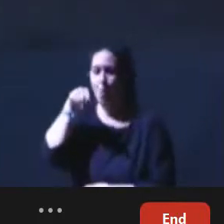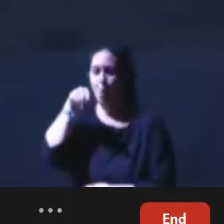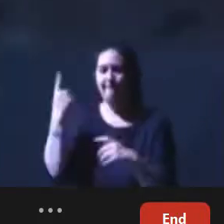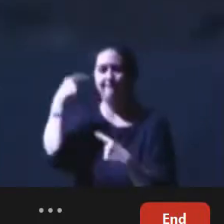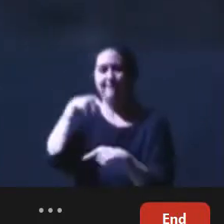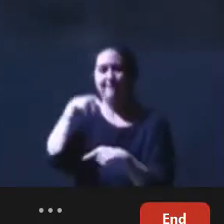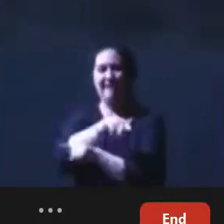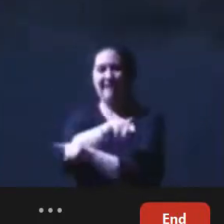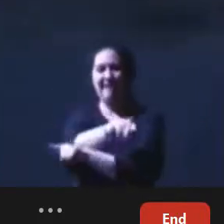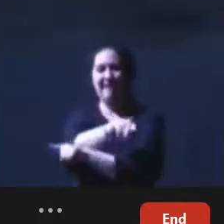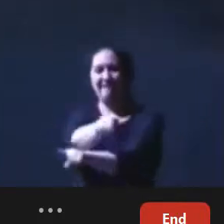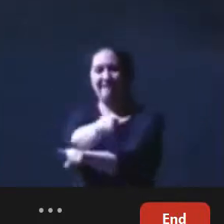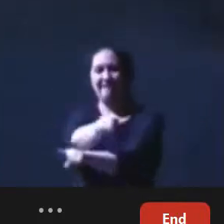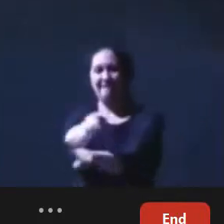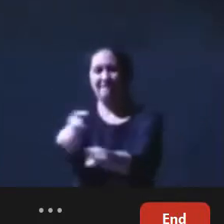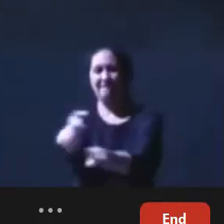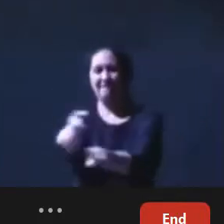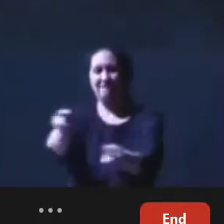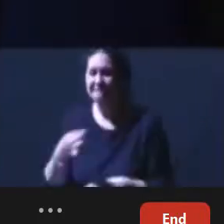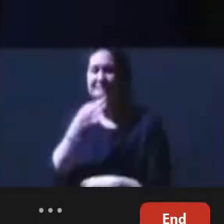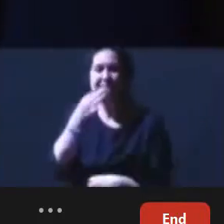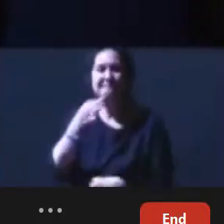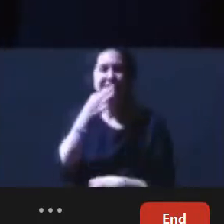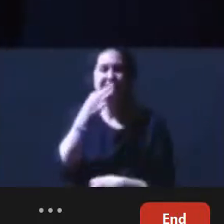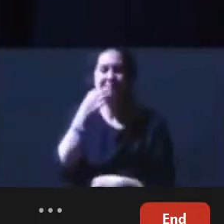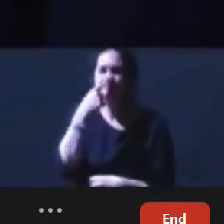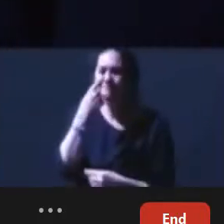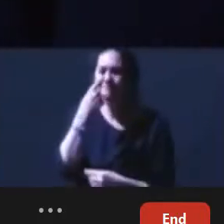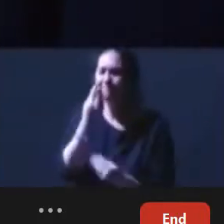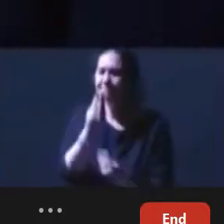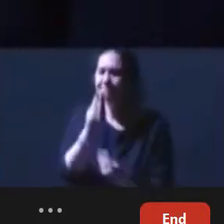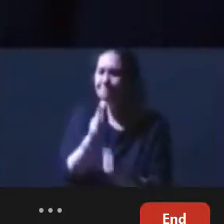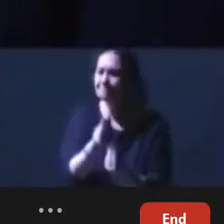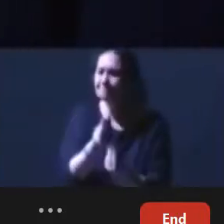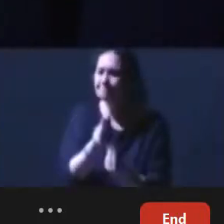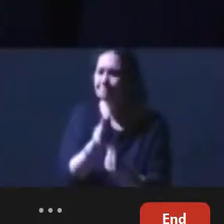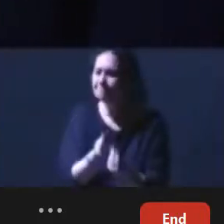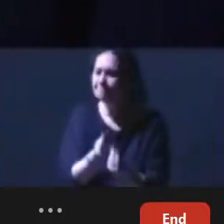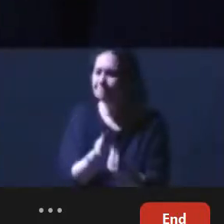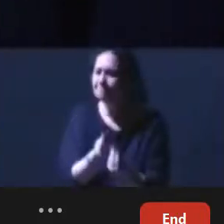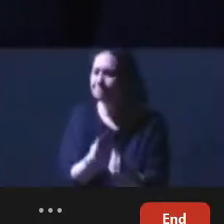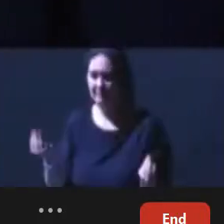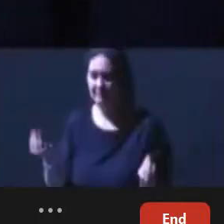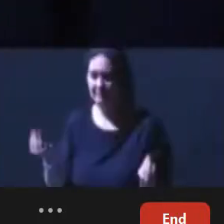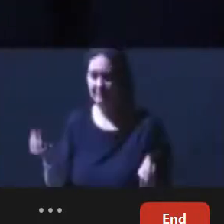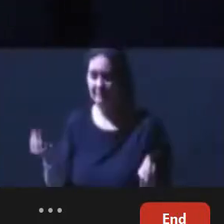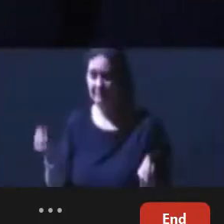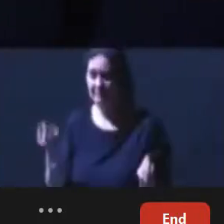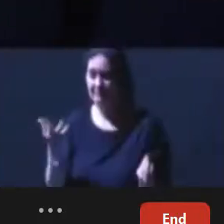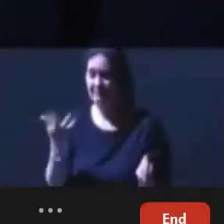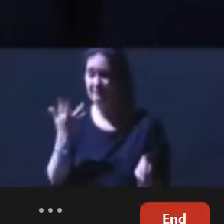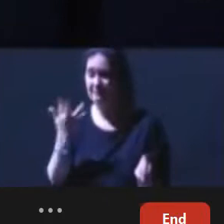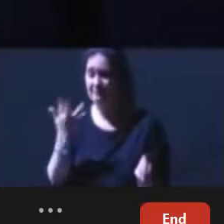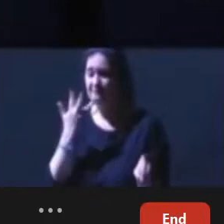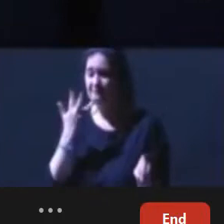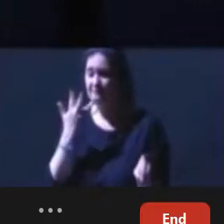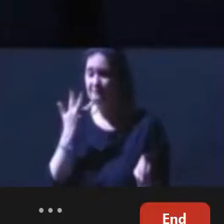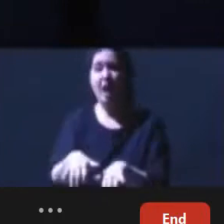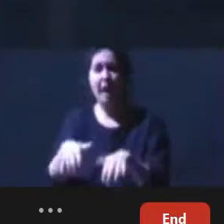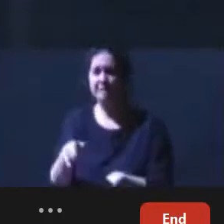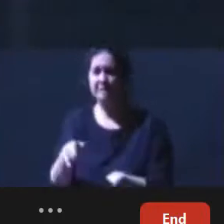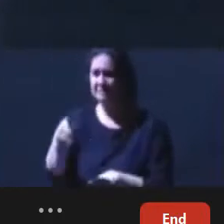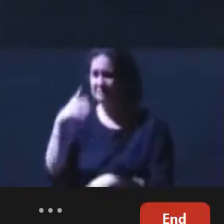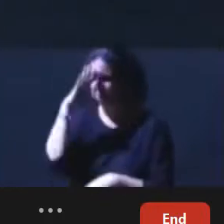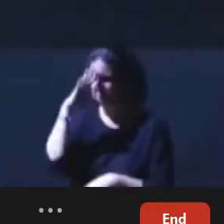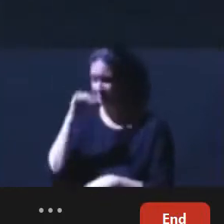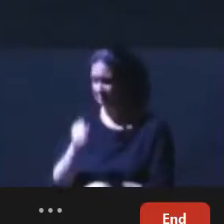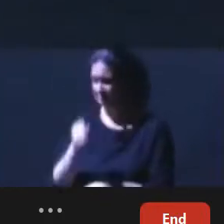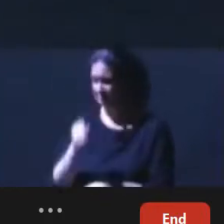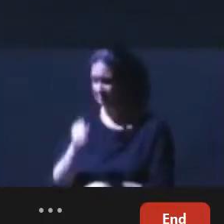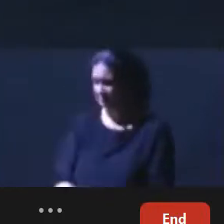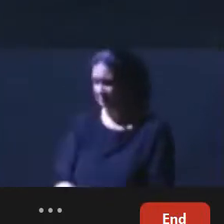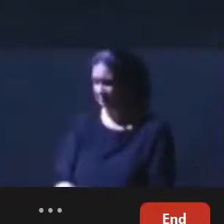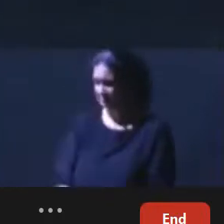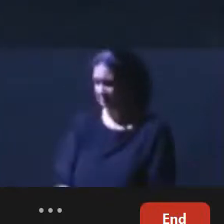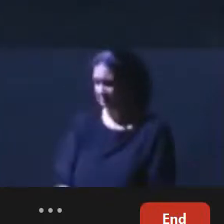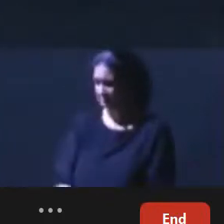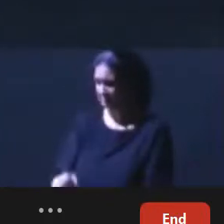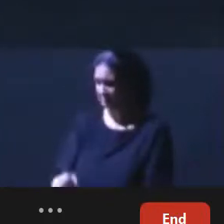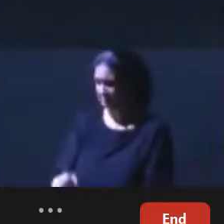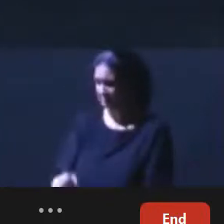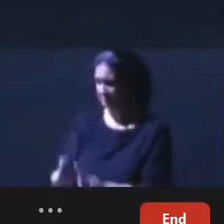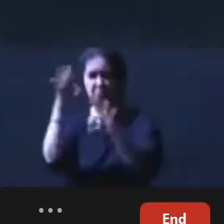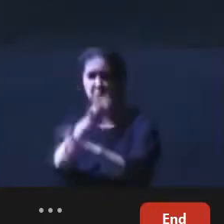thì tôi muốn giải thích lại cho họ để họ hình dung là họ tại sao mình lại đi bán điện hay đi bán khí. Thế thì các bạn đừng lo. Thế là